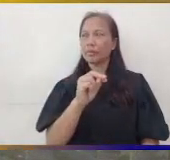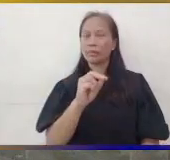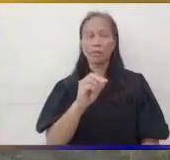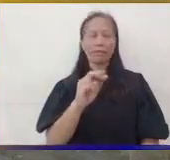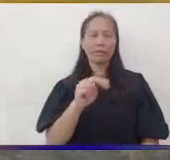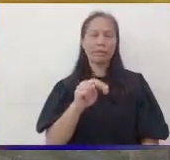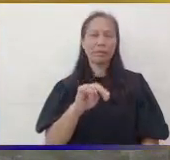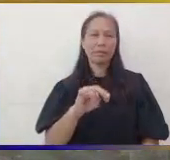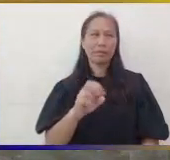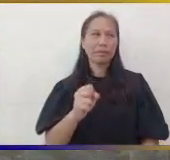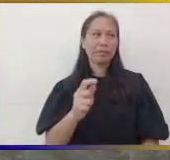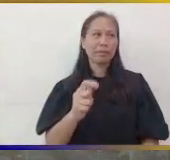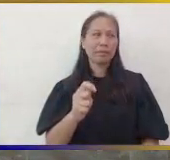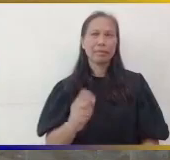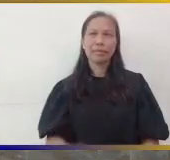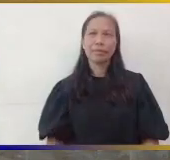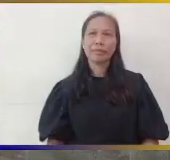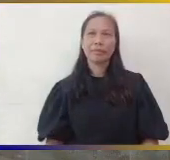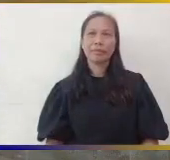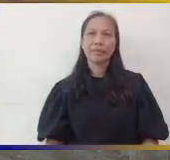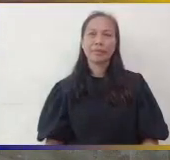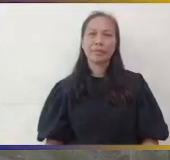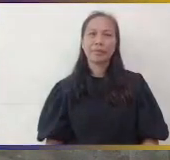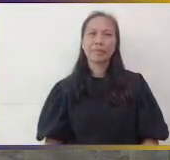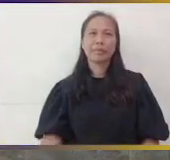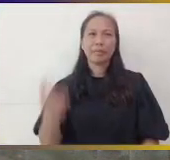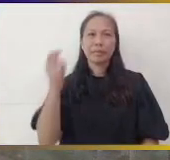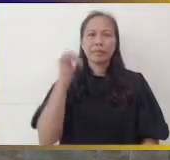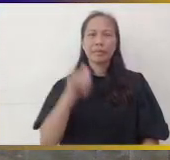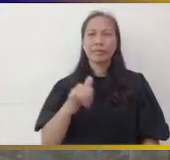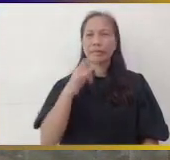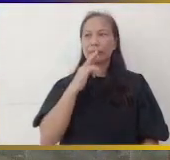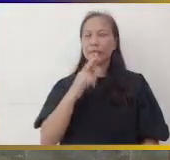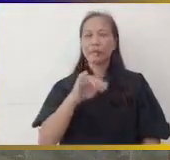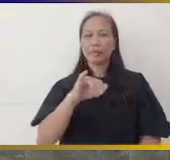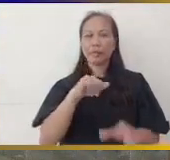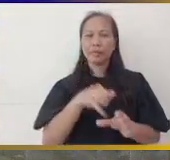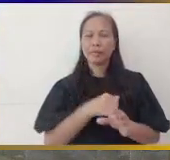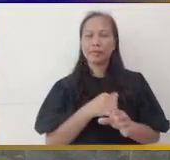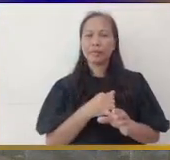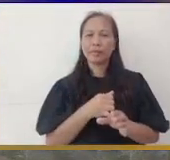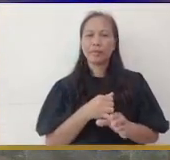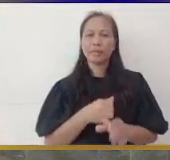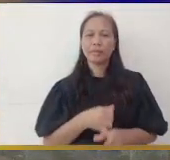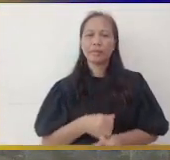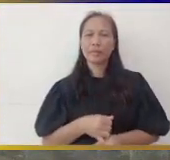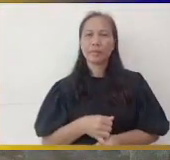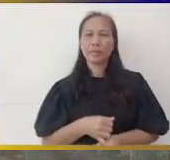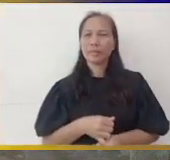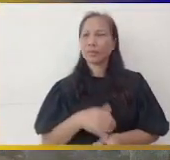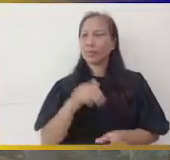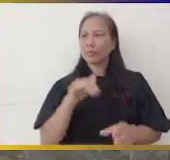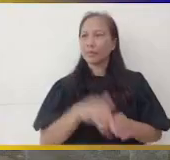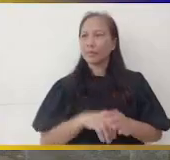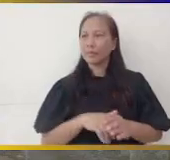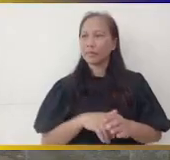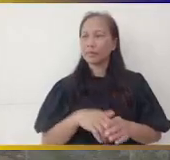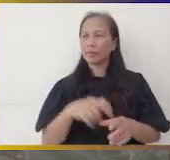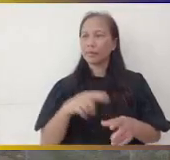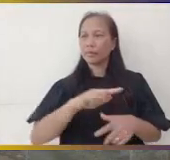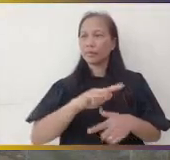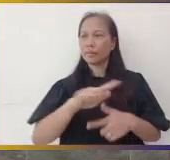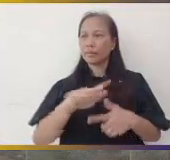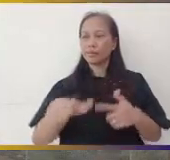Arnold po na ito mga kapatid Sila po ay nag-join Sila po ay nag-join into the general